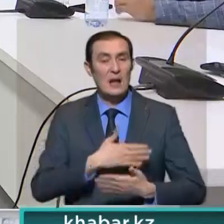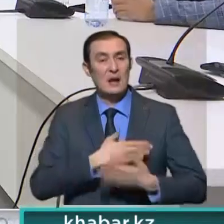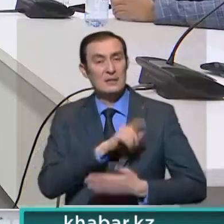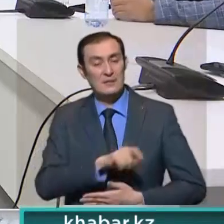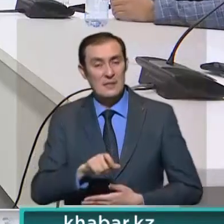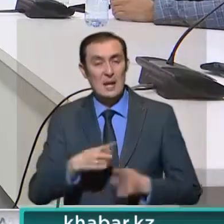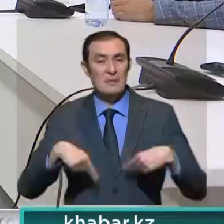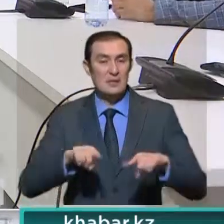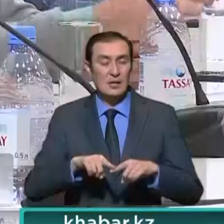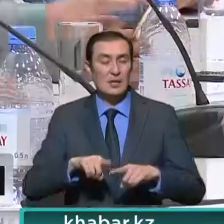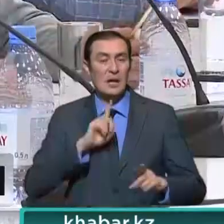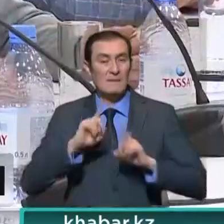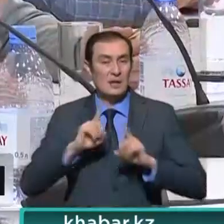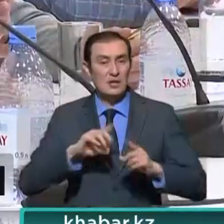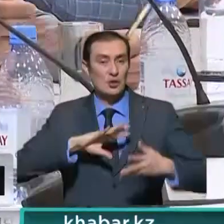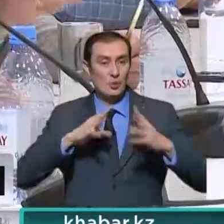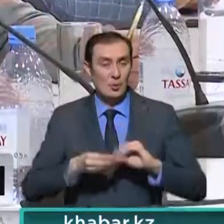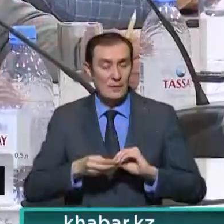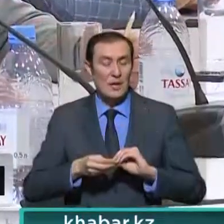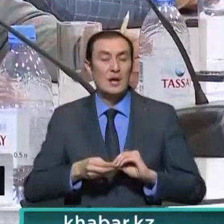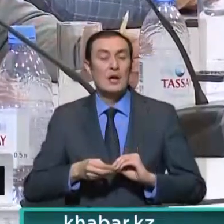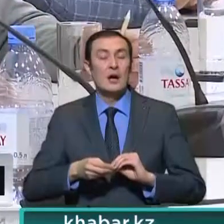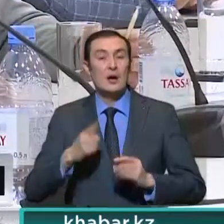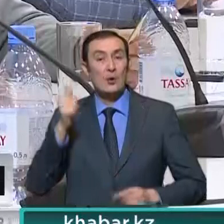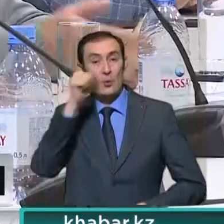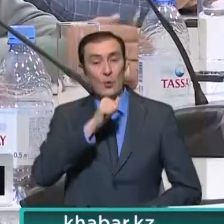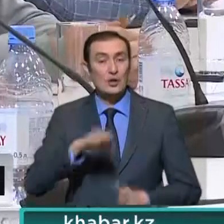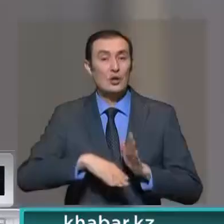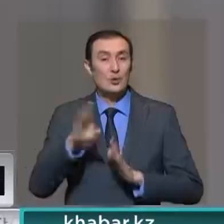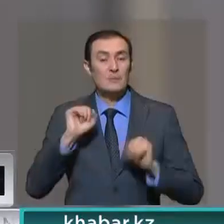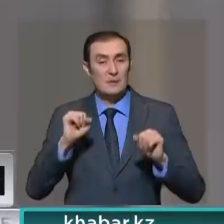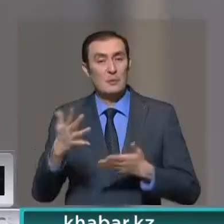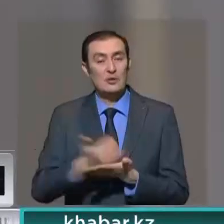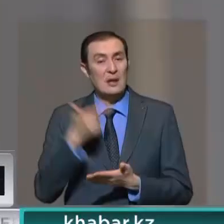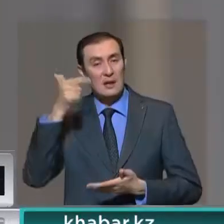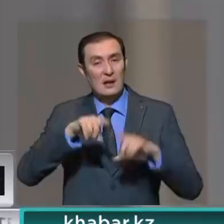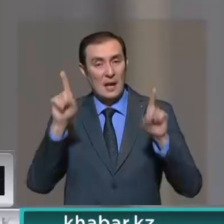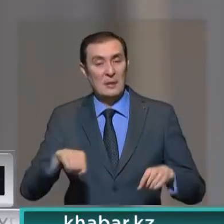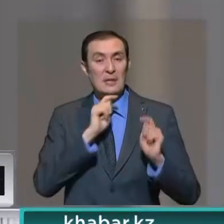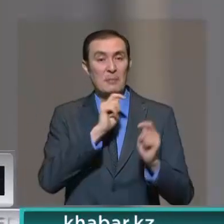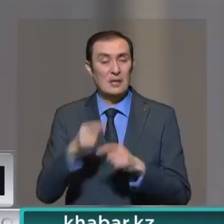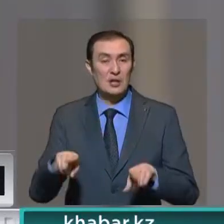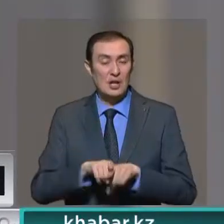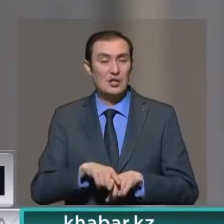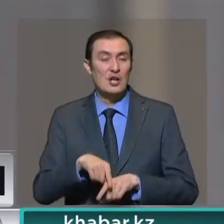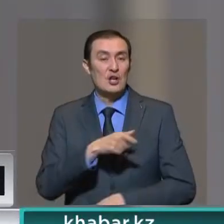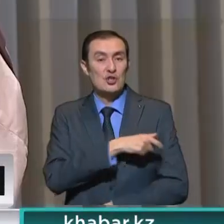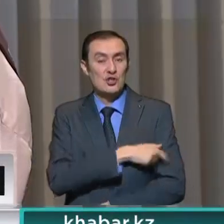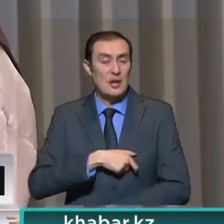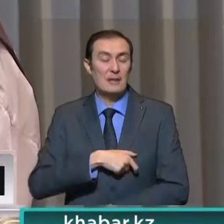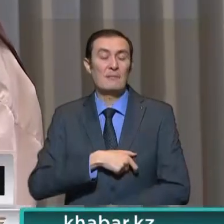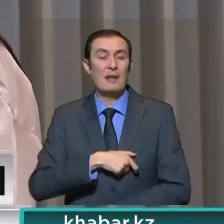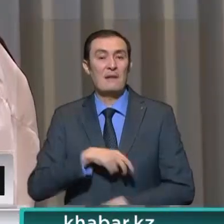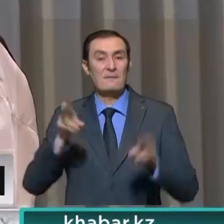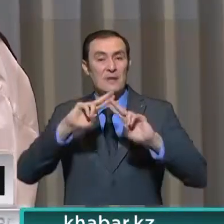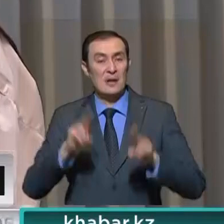активисты объединение на итоговой конференции они подвели итоги года лучшие беркутчи получили грамоты и подарки Кроме того члены Федерации обсудили проблемы